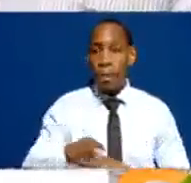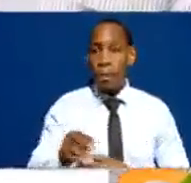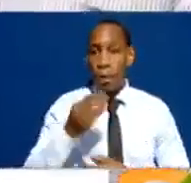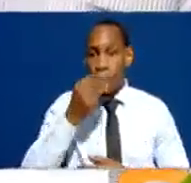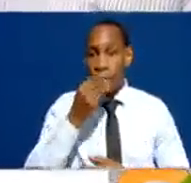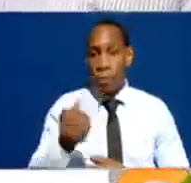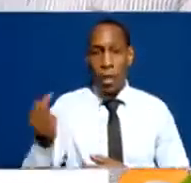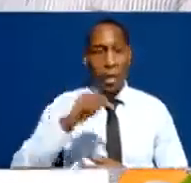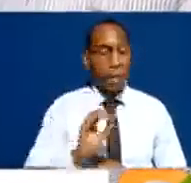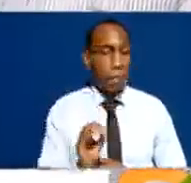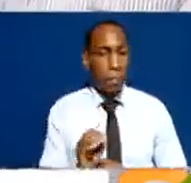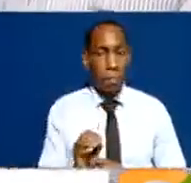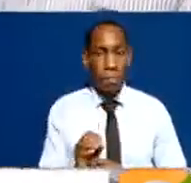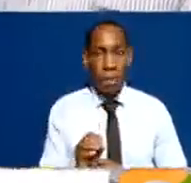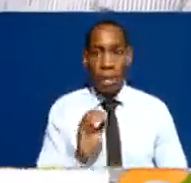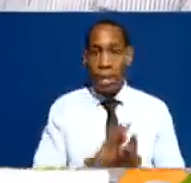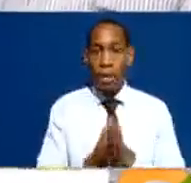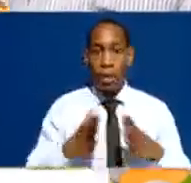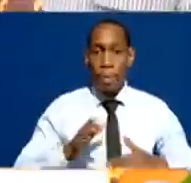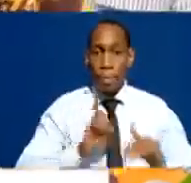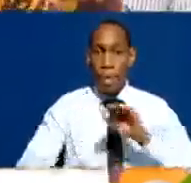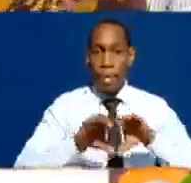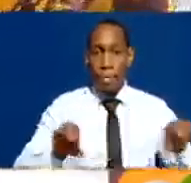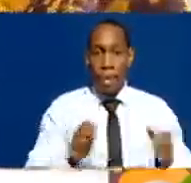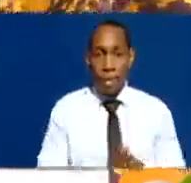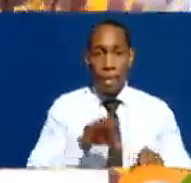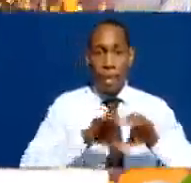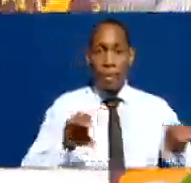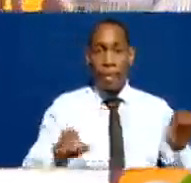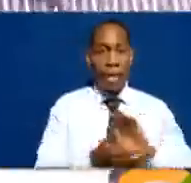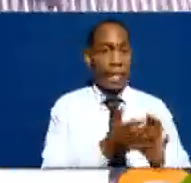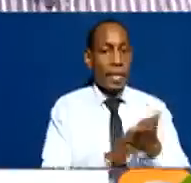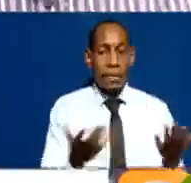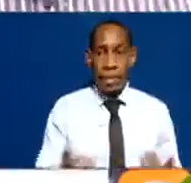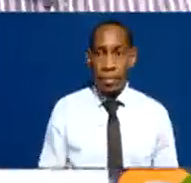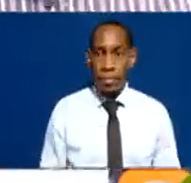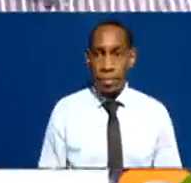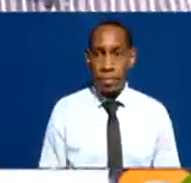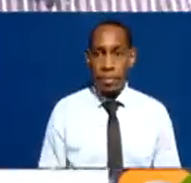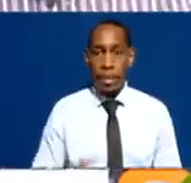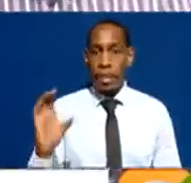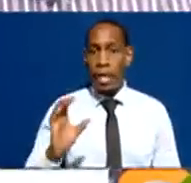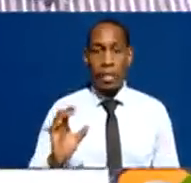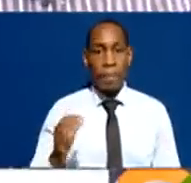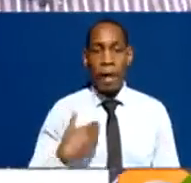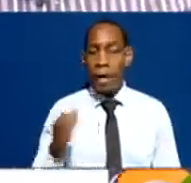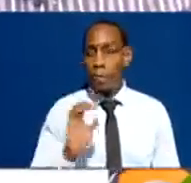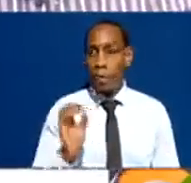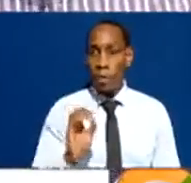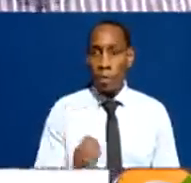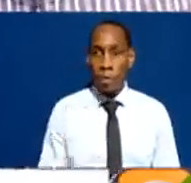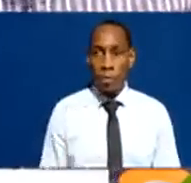chakula hawakuji. Hakuna watu wanaingia sokoni. Sokoni imekaa tu wajagueni hivi. Tuna customer, tuna pesa cause